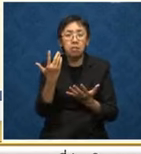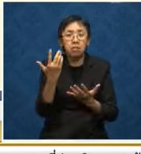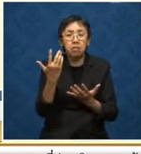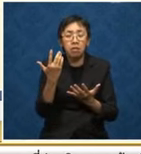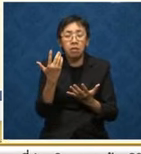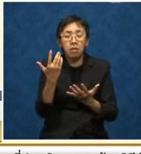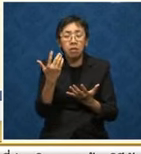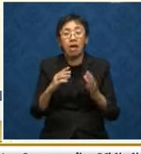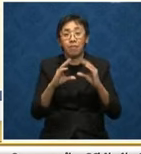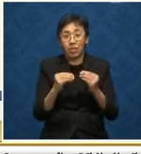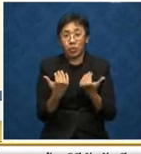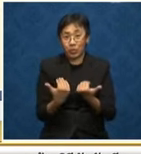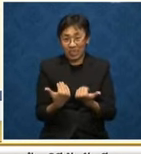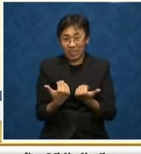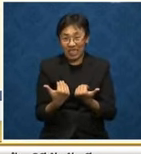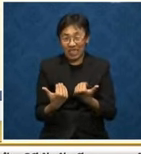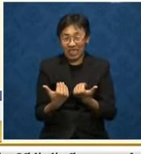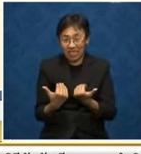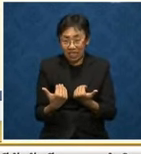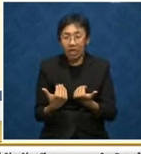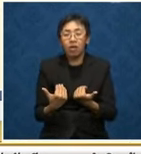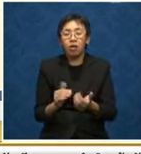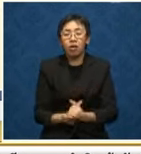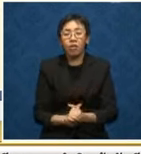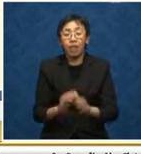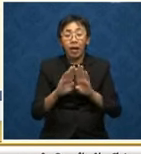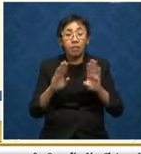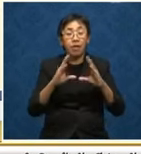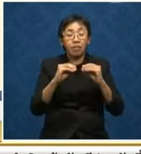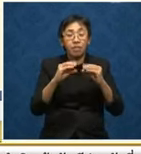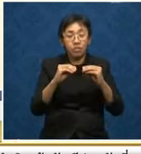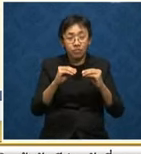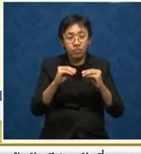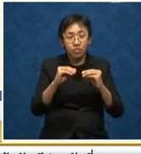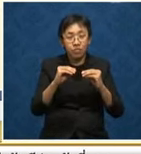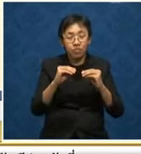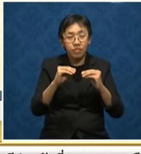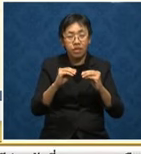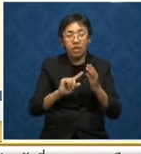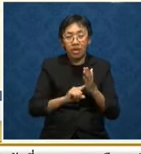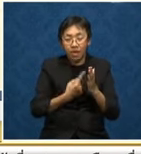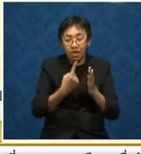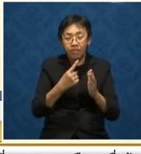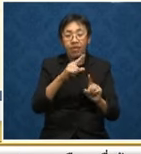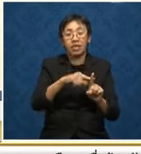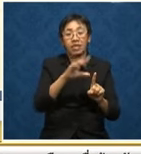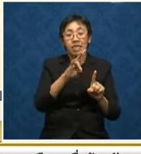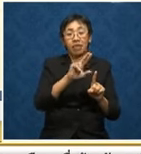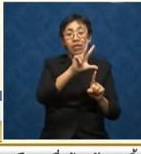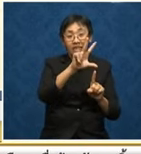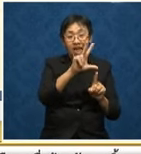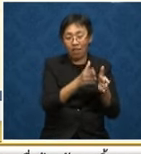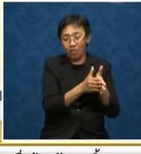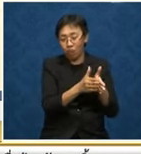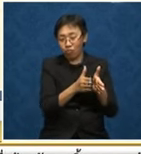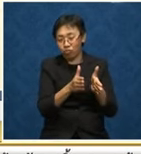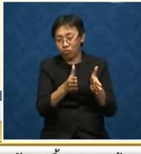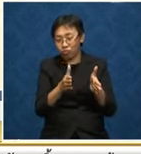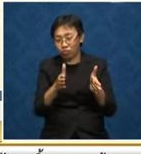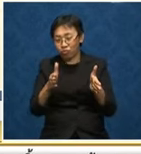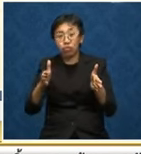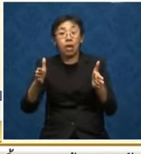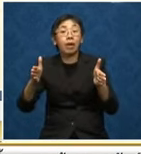ในสมัยประชุมนี้ซึ่งได้เปิดสมัยประชุมตั้งแต่วันที่3กรกฎาคมแล้วแล้วก็จะสิ้นสุ